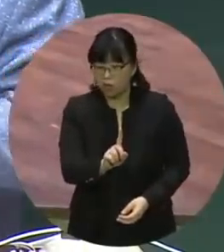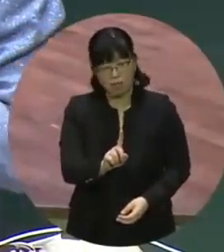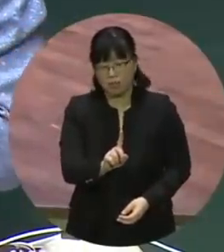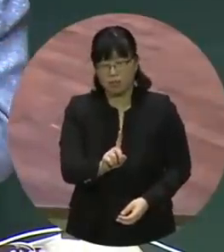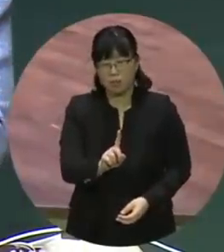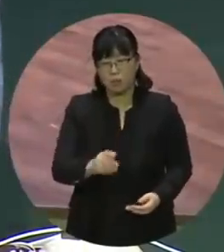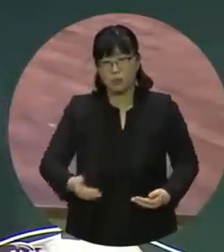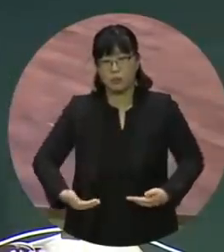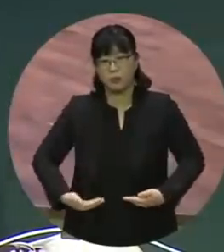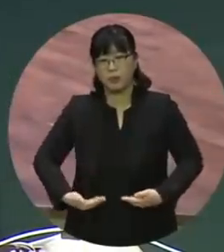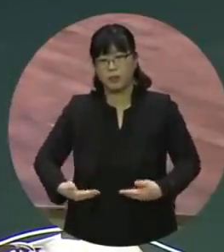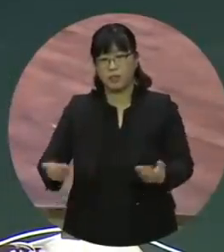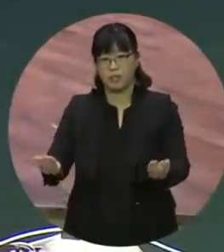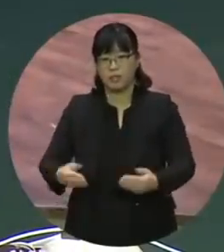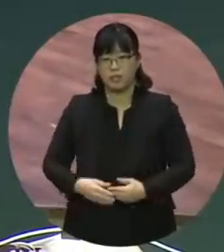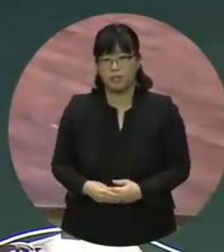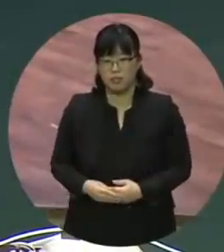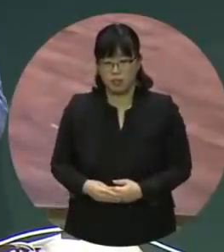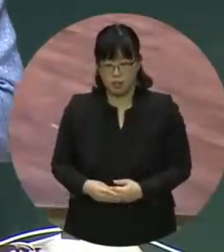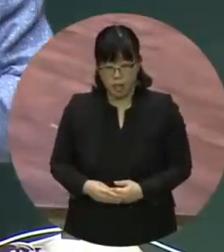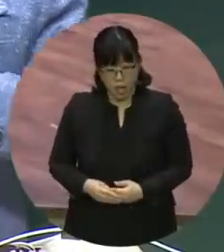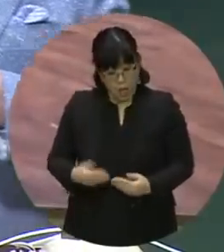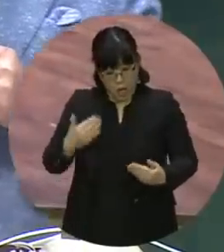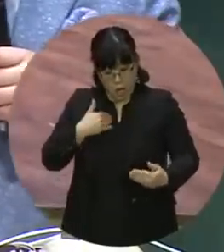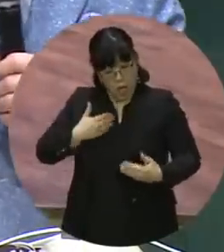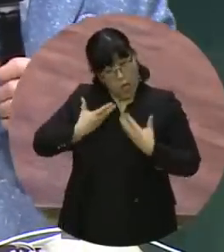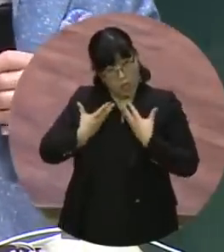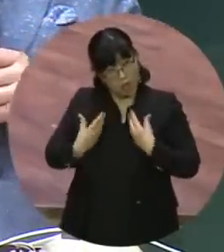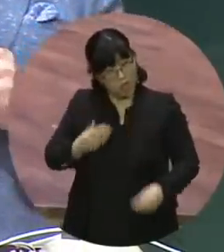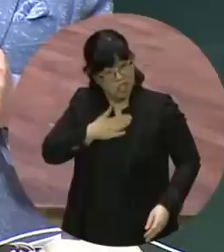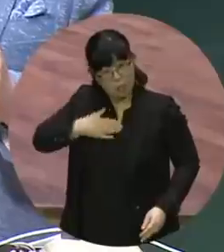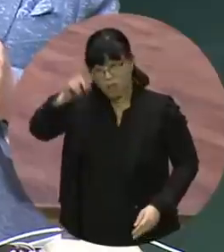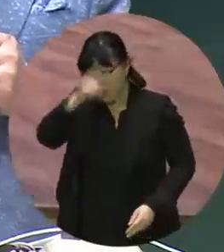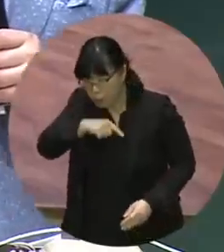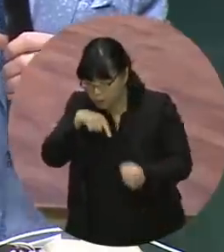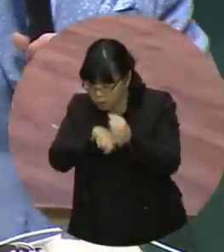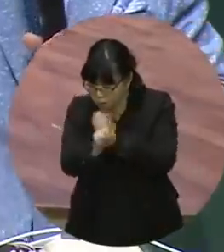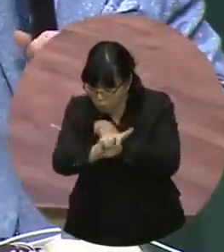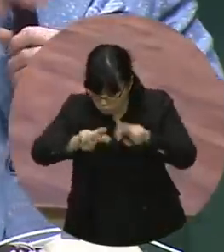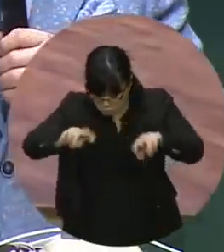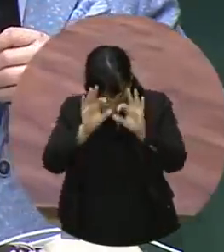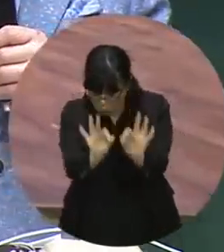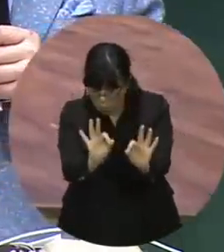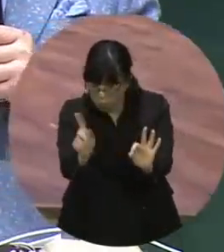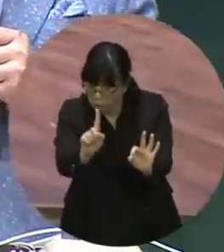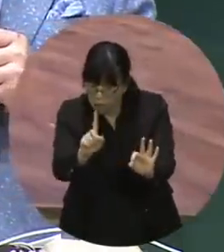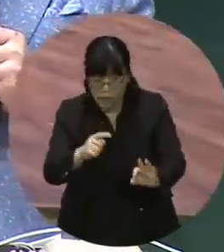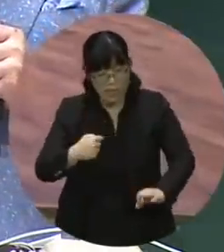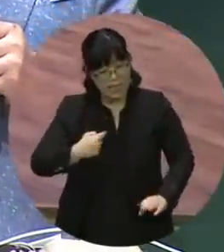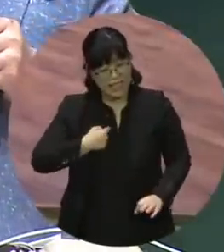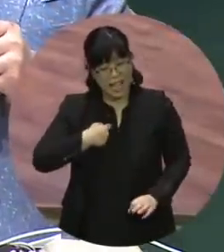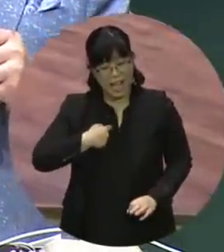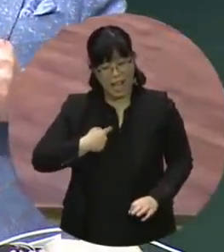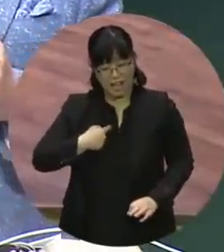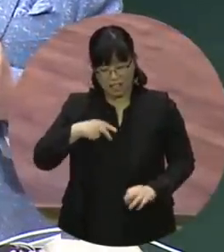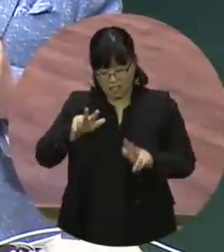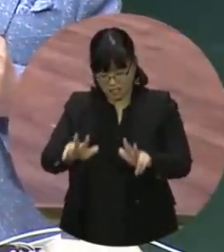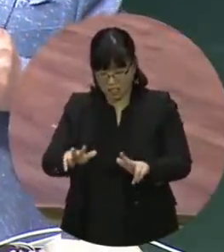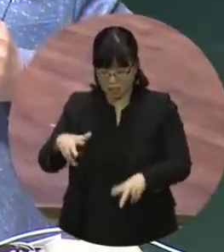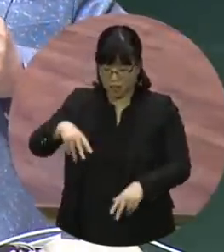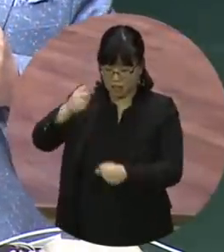늘 말하자. 장치사망 11장에 걸려들었다고. 사단은 이거 걸려들거든요. 교회 오면 다 낙심 시험 들어요. 왜? 돈